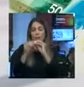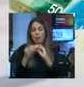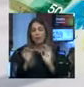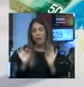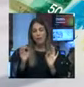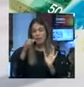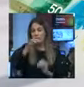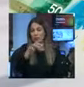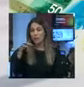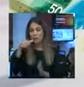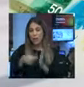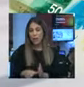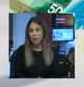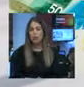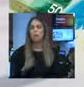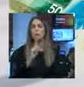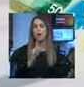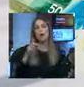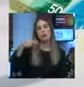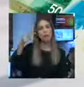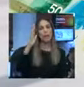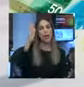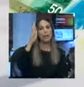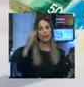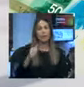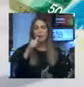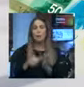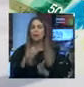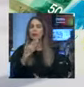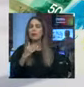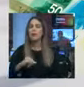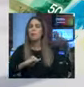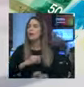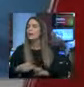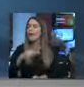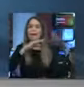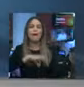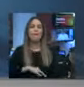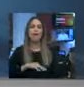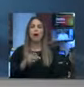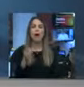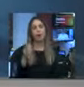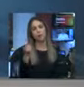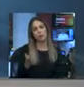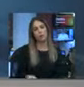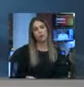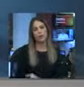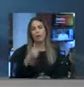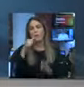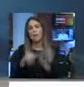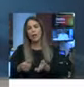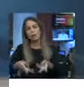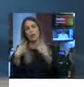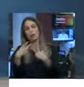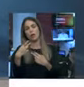מעט מאוד סניפים. בנק ישראל מסתכל רק מהנקודה שלו על רווחיות, והרווחיות של הבנקים והחזר על ההון המושקע שלהם.